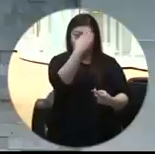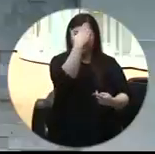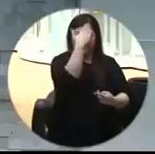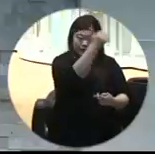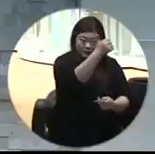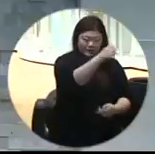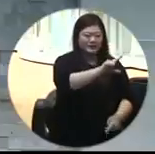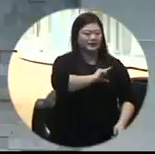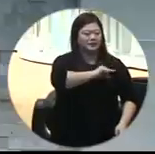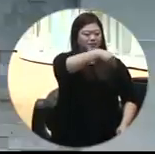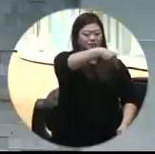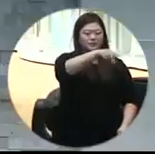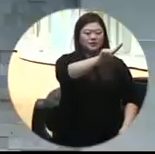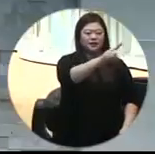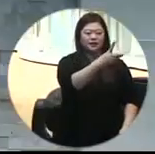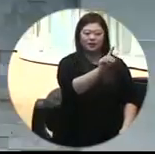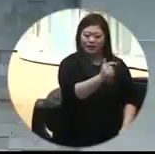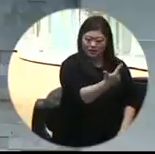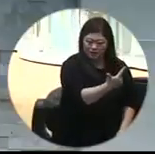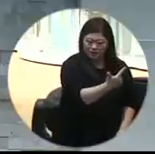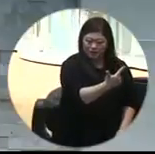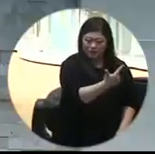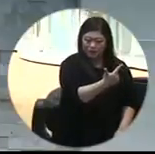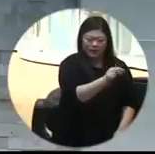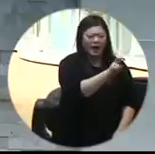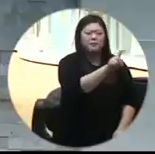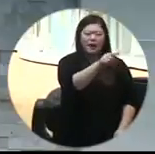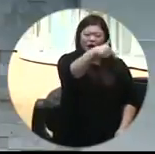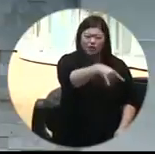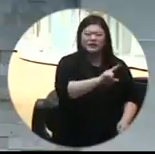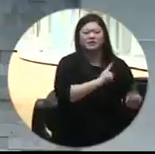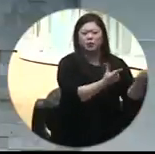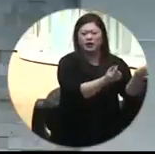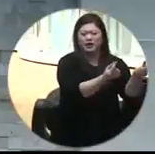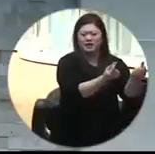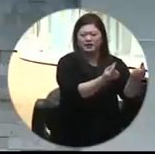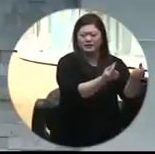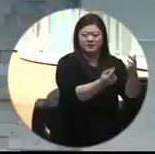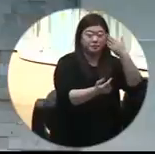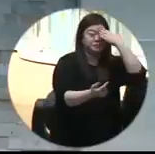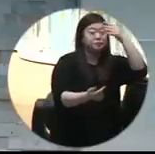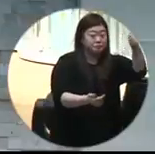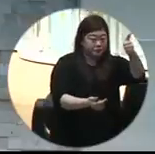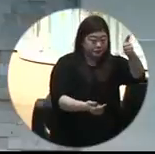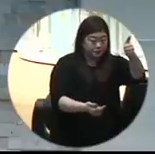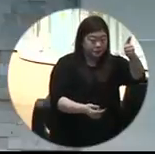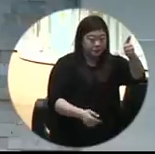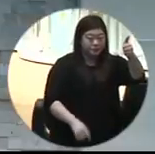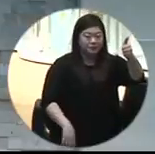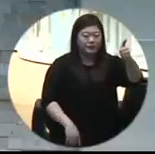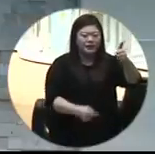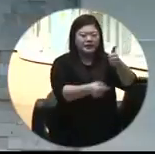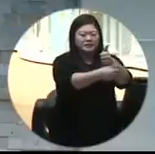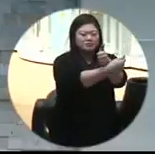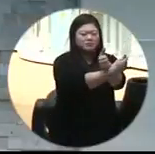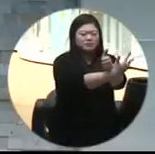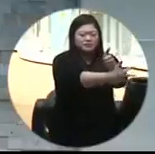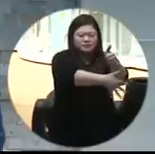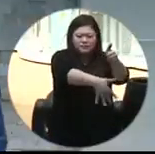하는 마귀예요. 마귀 사단 같은 말이에요. 우두머리가 사단이라는 마귀인데 자, 그